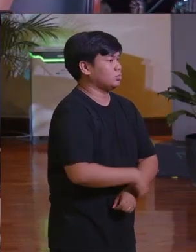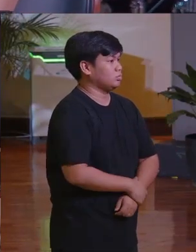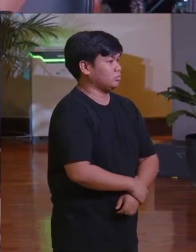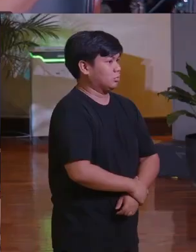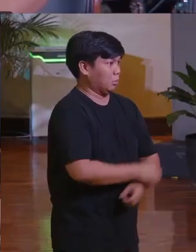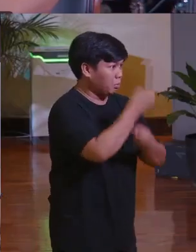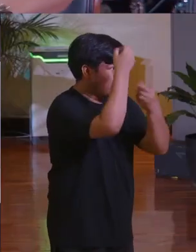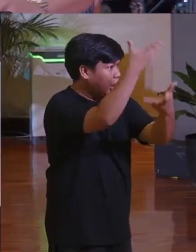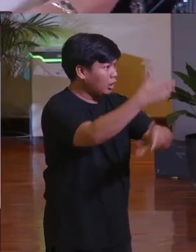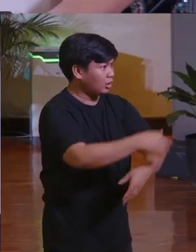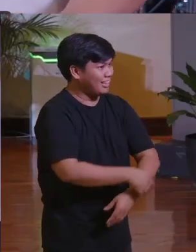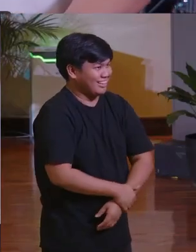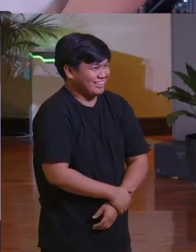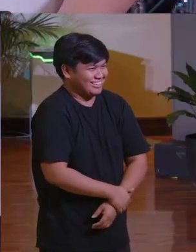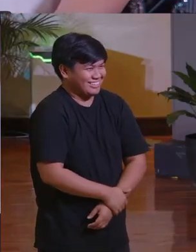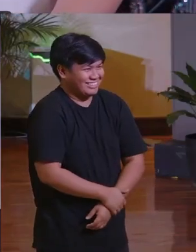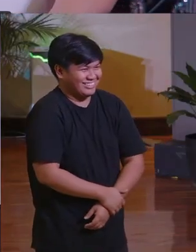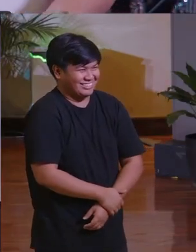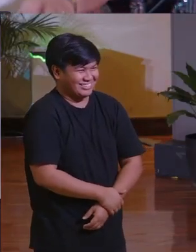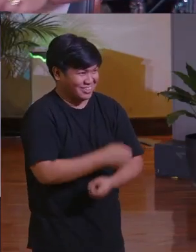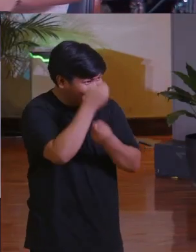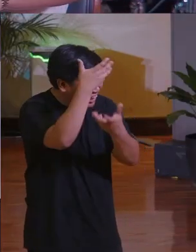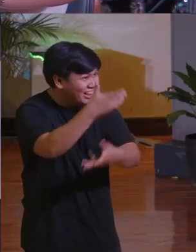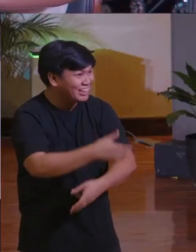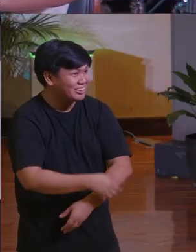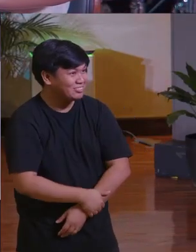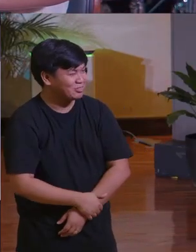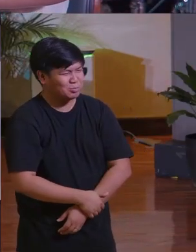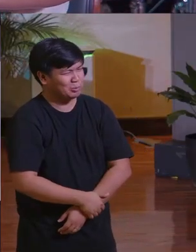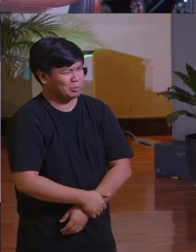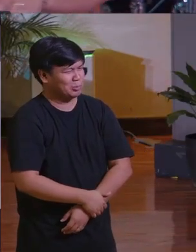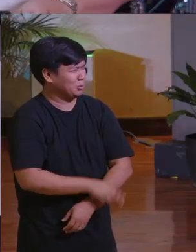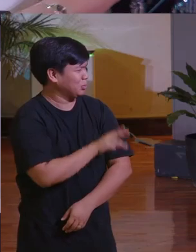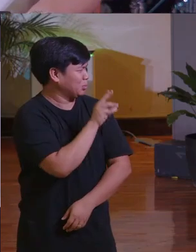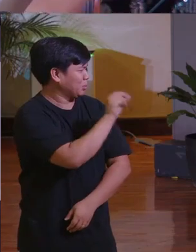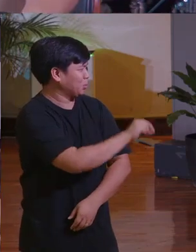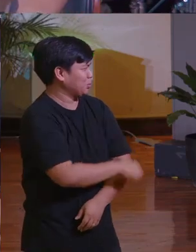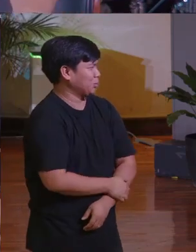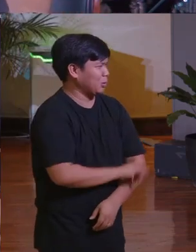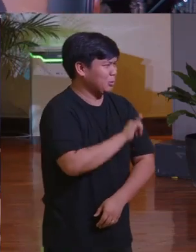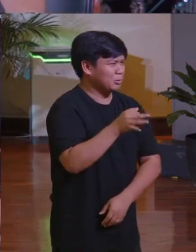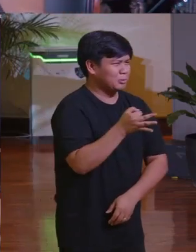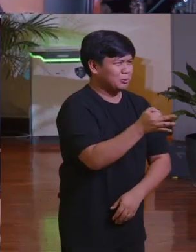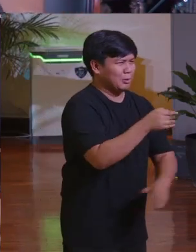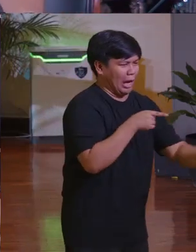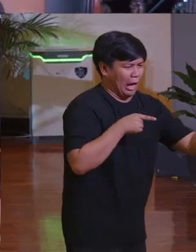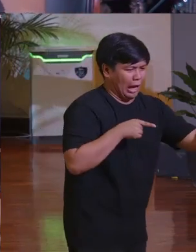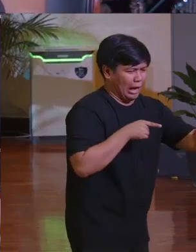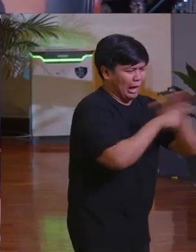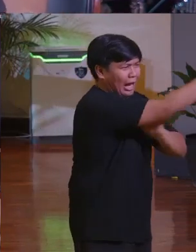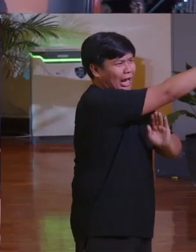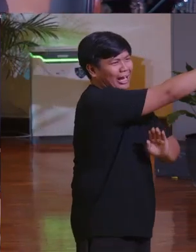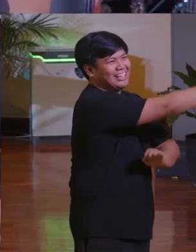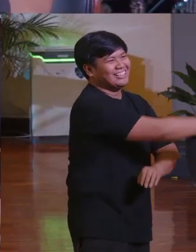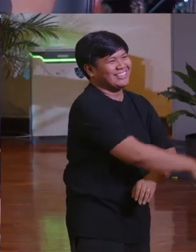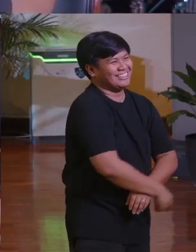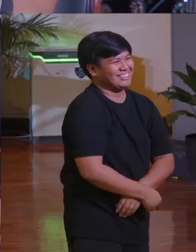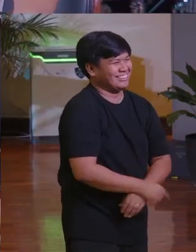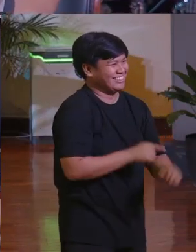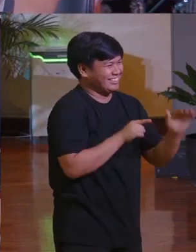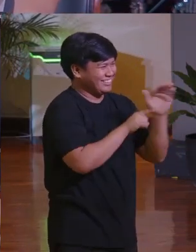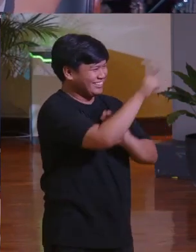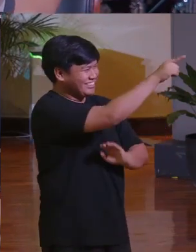ni Jonah? Second point, ang pagsuway ng propeta. So yung una,